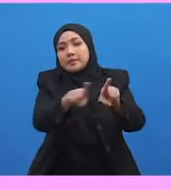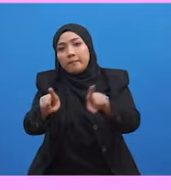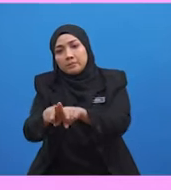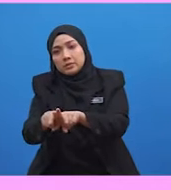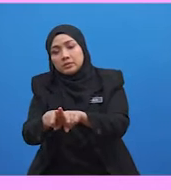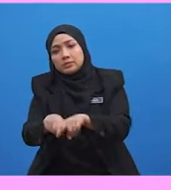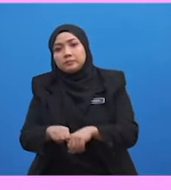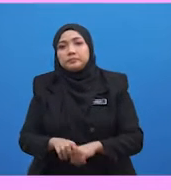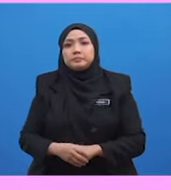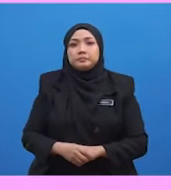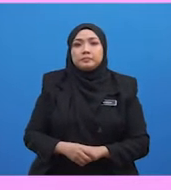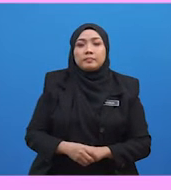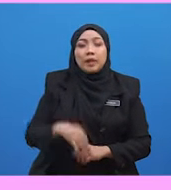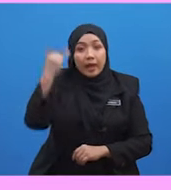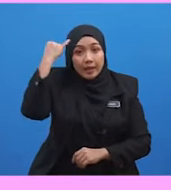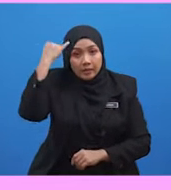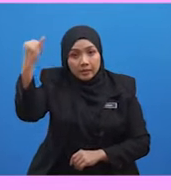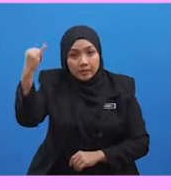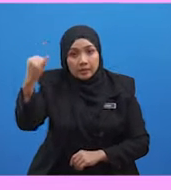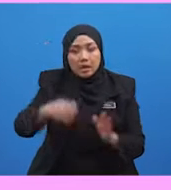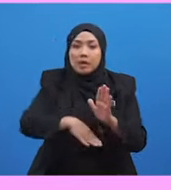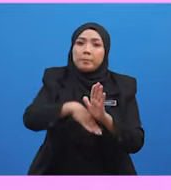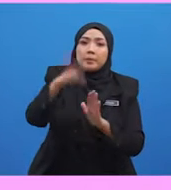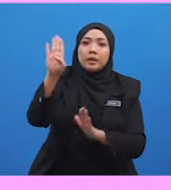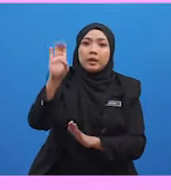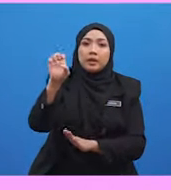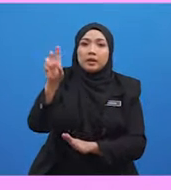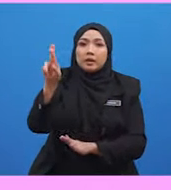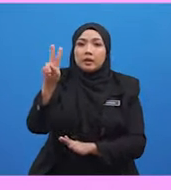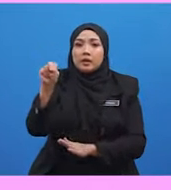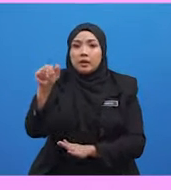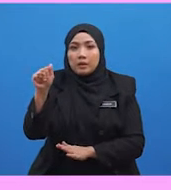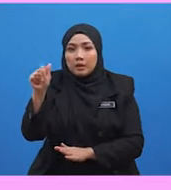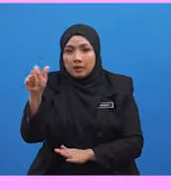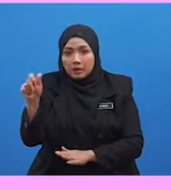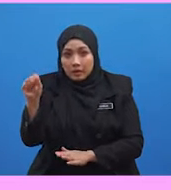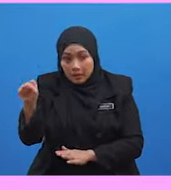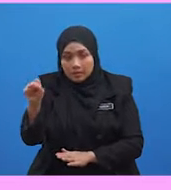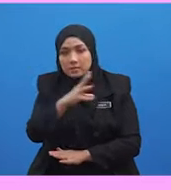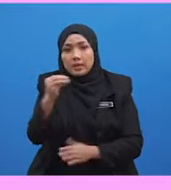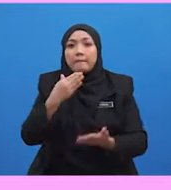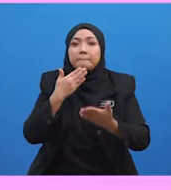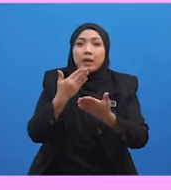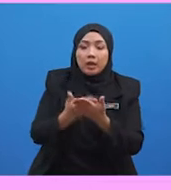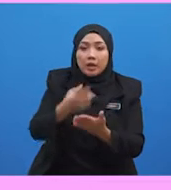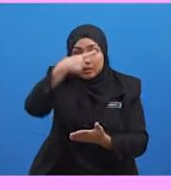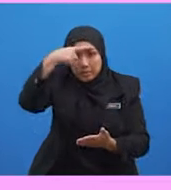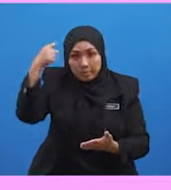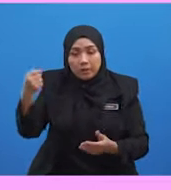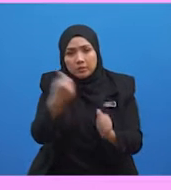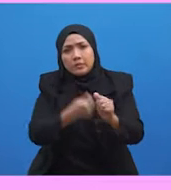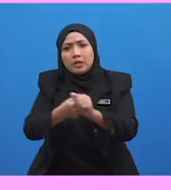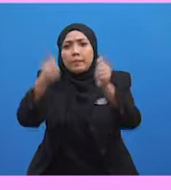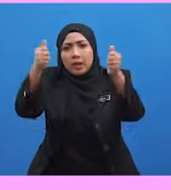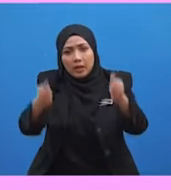majoriti serta idea dihasilkan lebih bernas dan baik kerana setiap